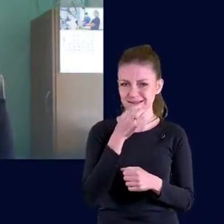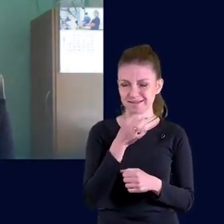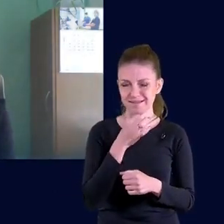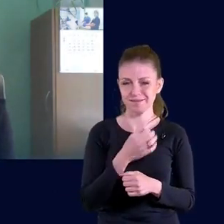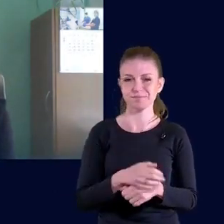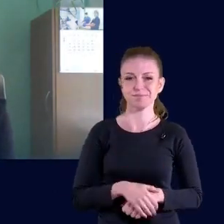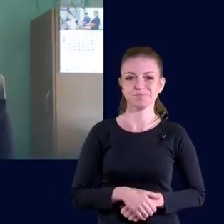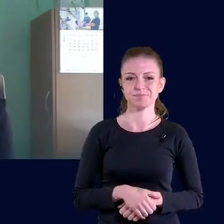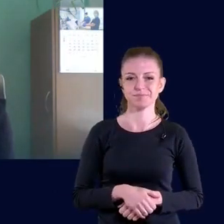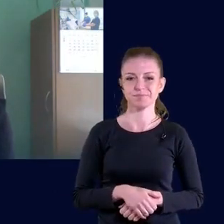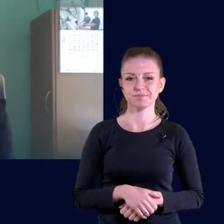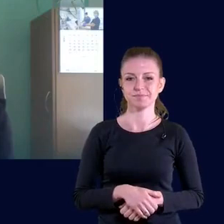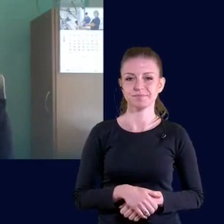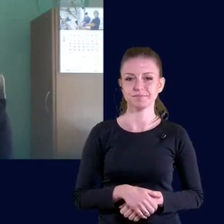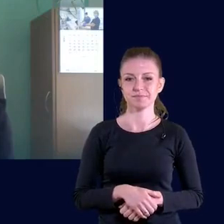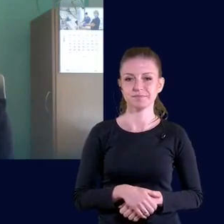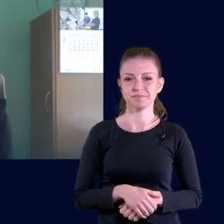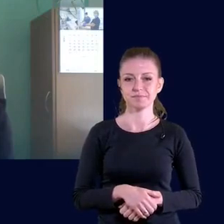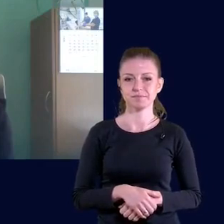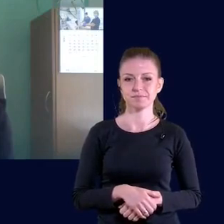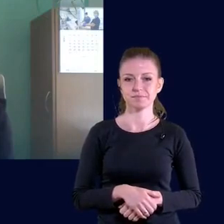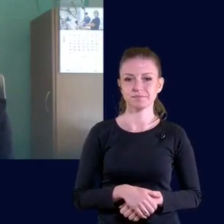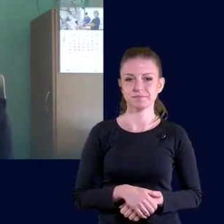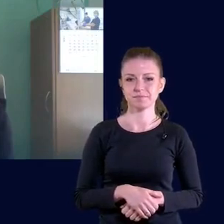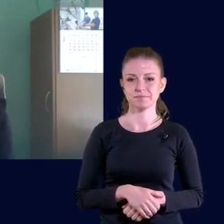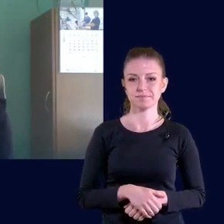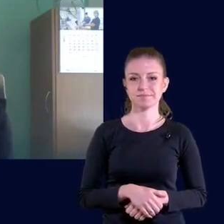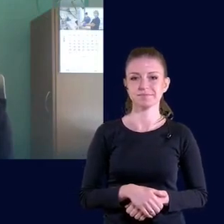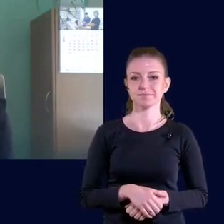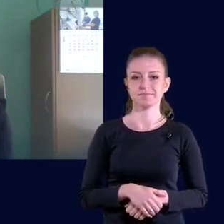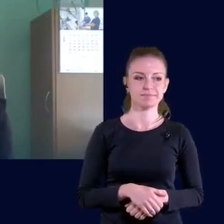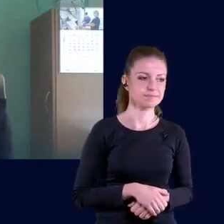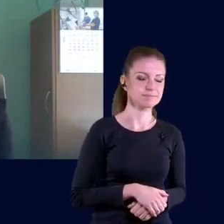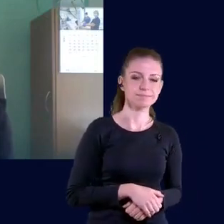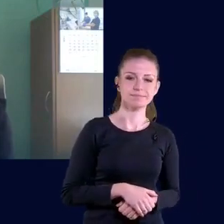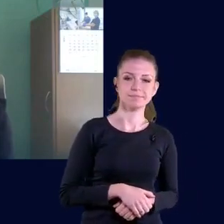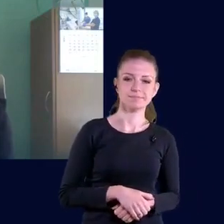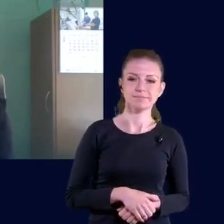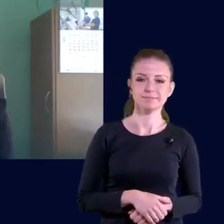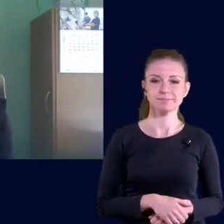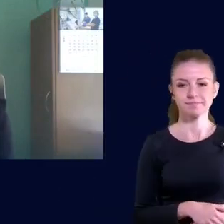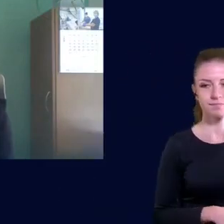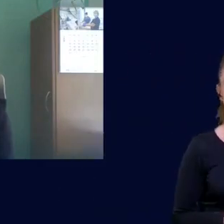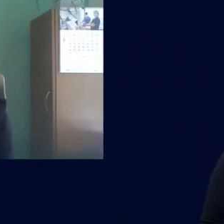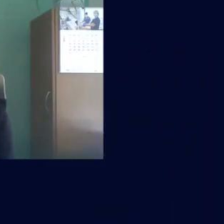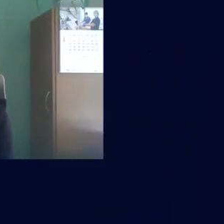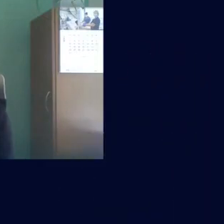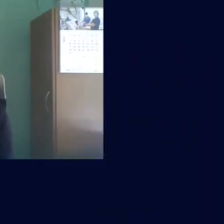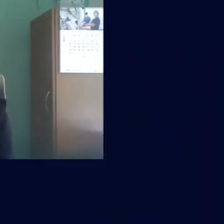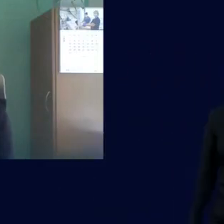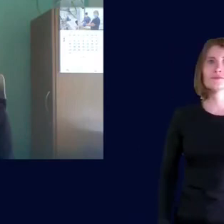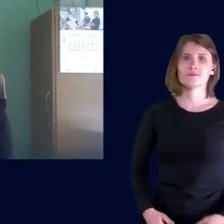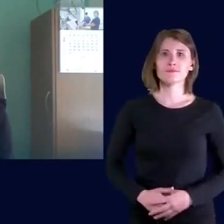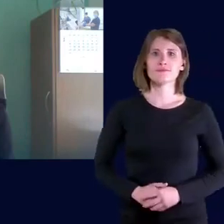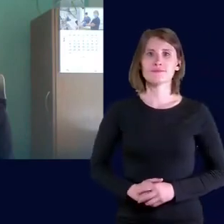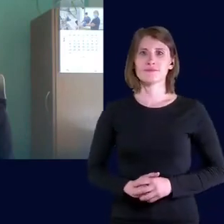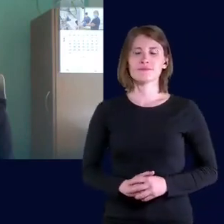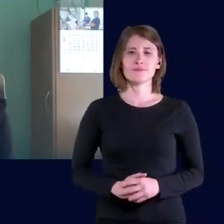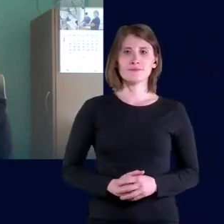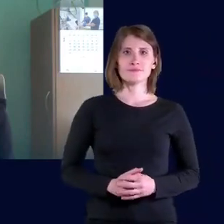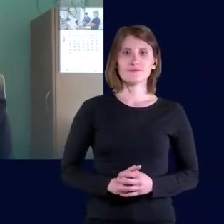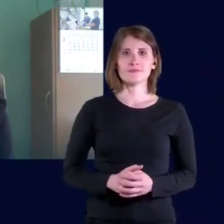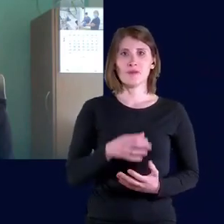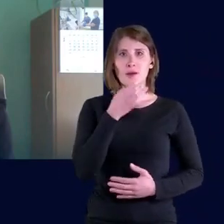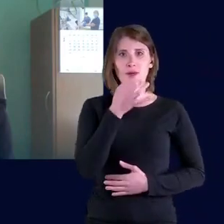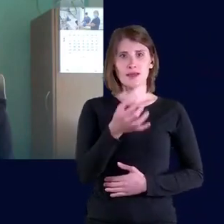jakieś pytania o jest pytanie do pani Małgorzaty ryfli